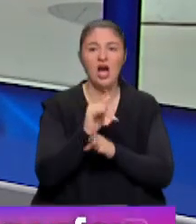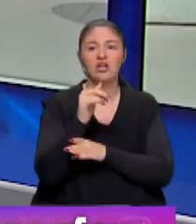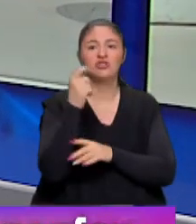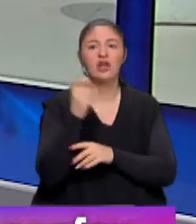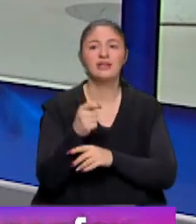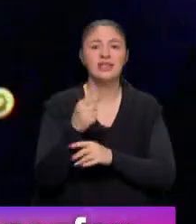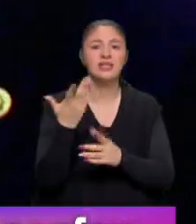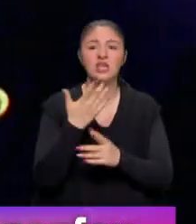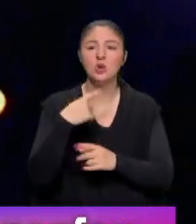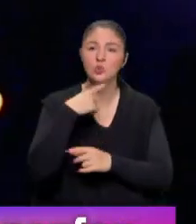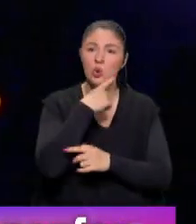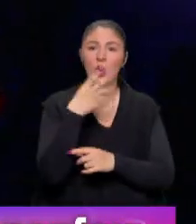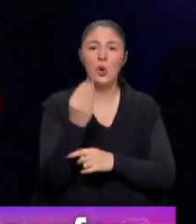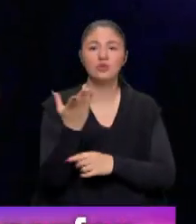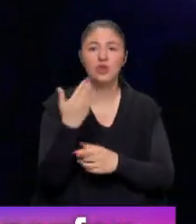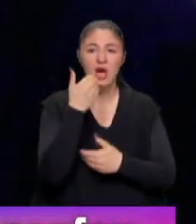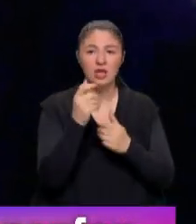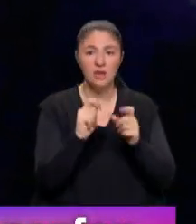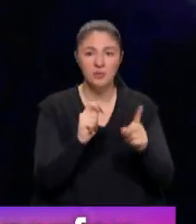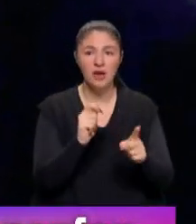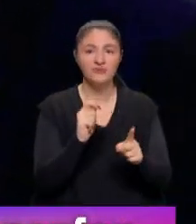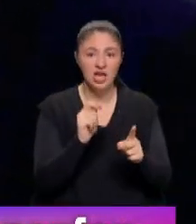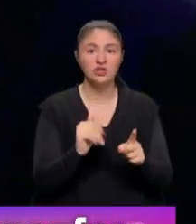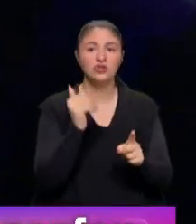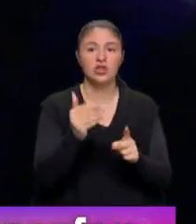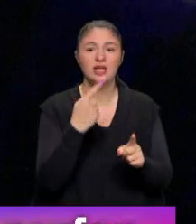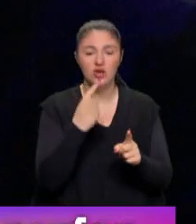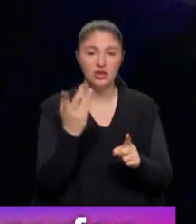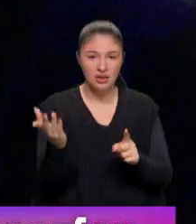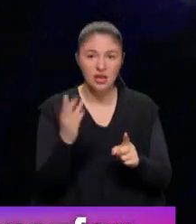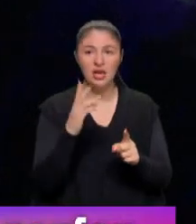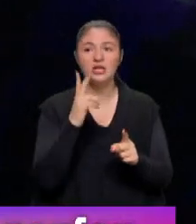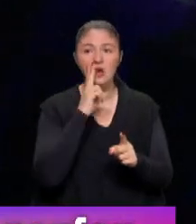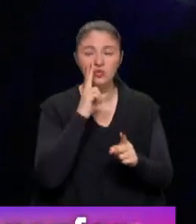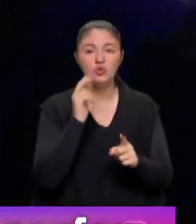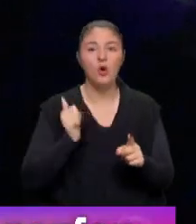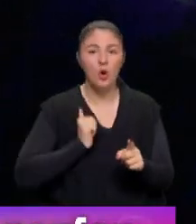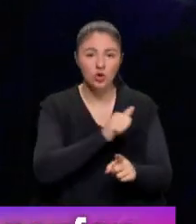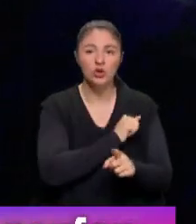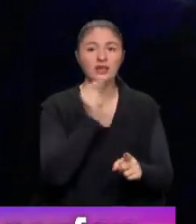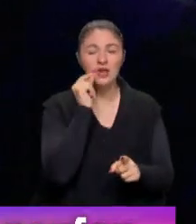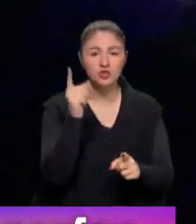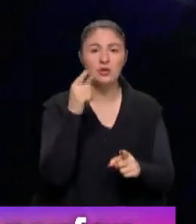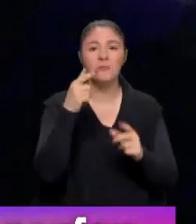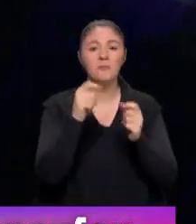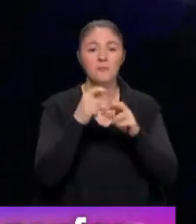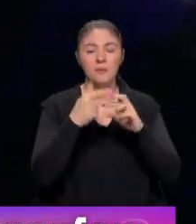şartlarının ne kadar zor olduğunu paylaşıyor. Ve sonrasında diyor ki Samsun, Ordu, Giresun, Bartın, Sinop,